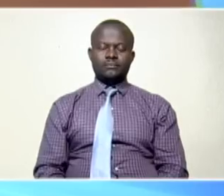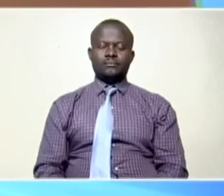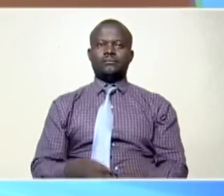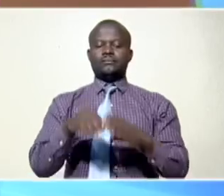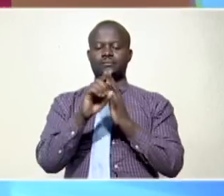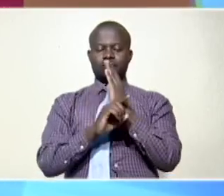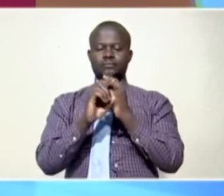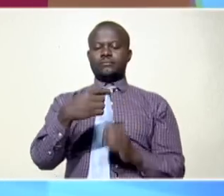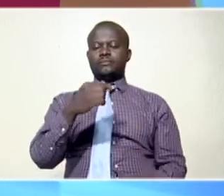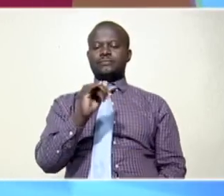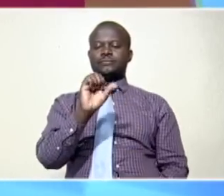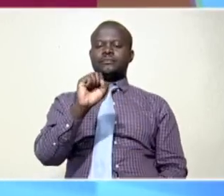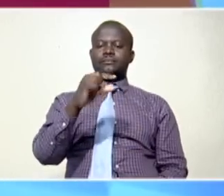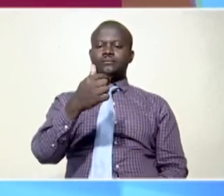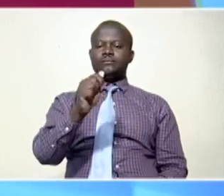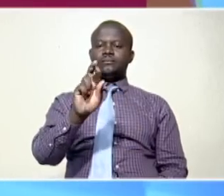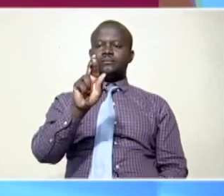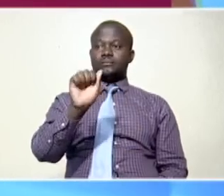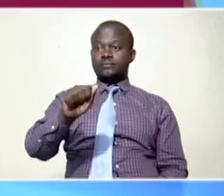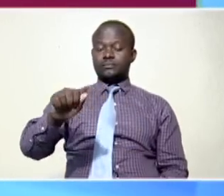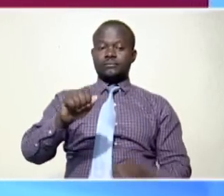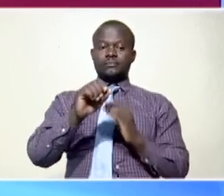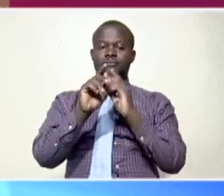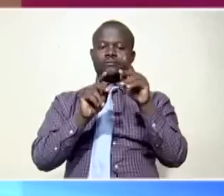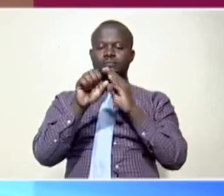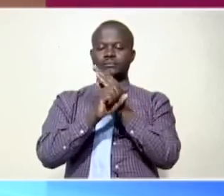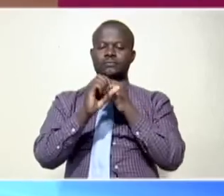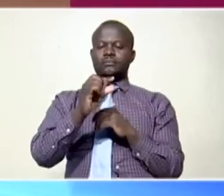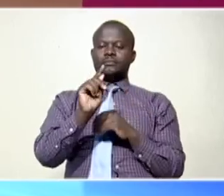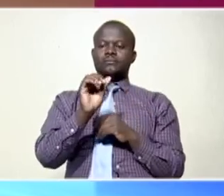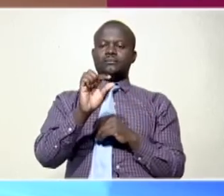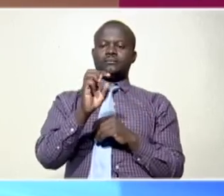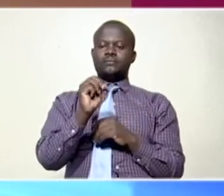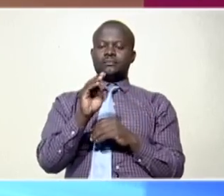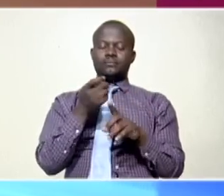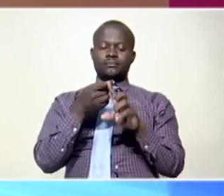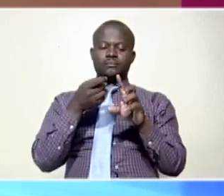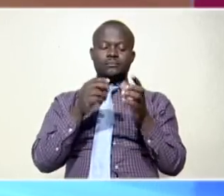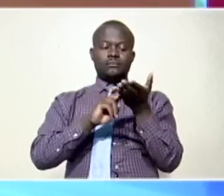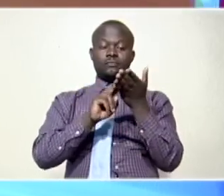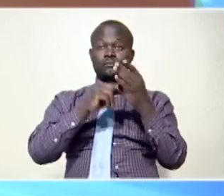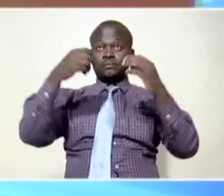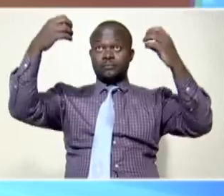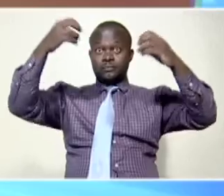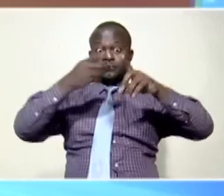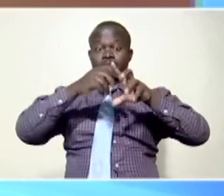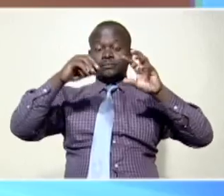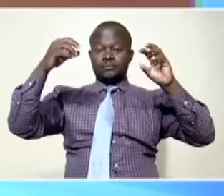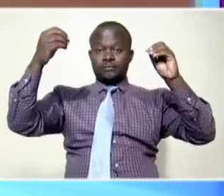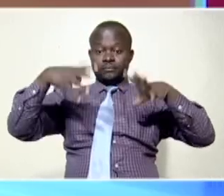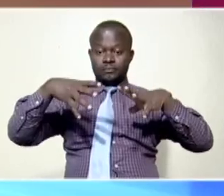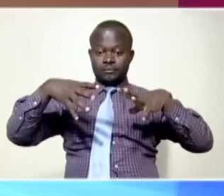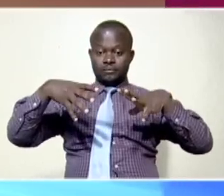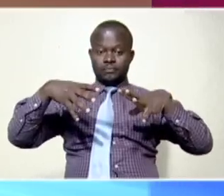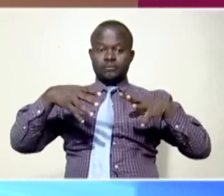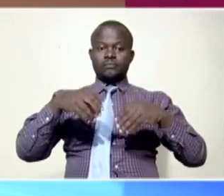ka Gisagara ho hari abaturage mu murenge wa Kigembe bakoresha amashanyarazi aturuka ku mirasire y'izuba atangwa na sosiyete